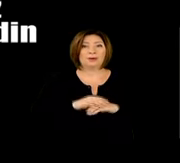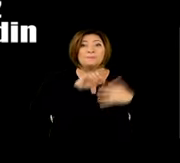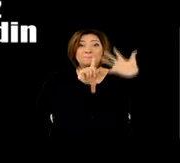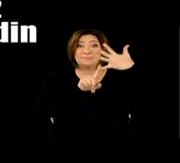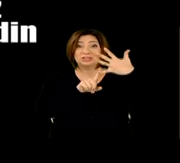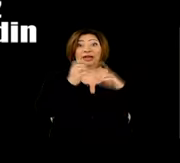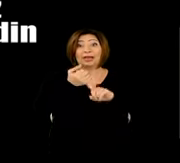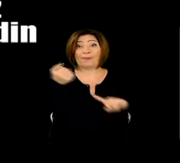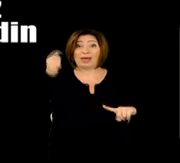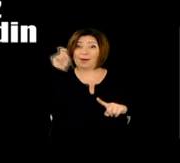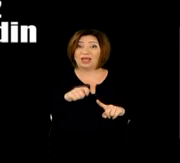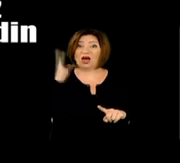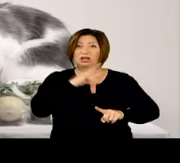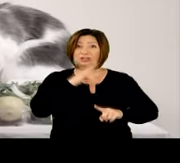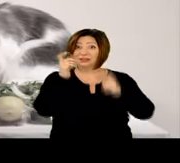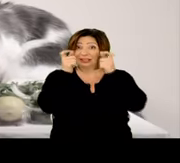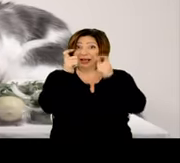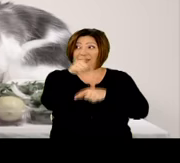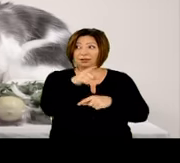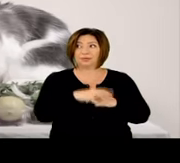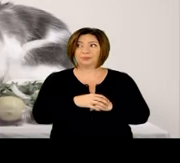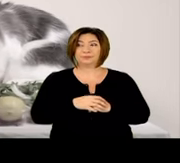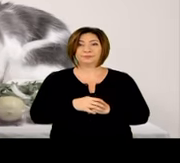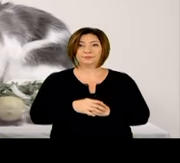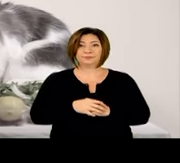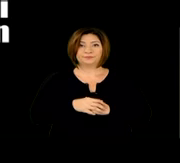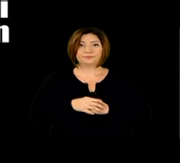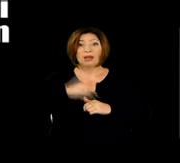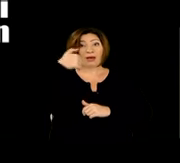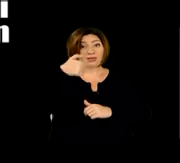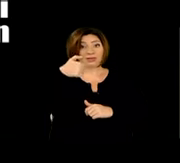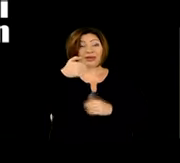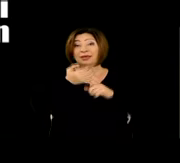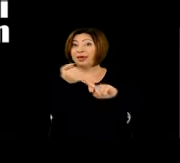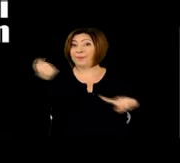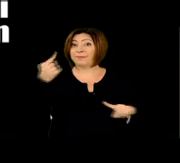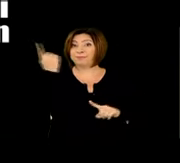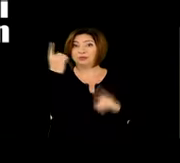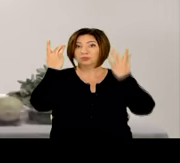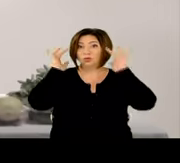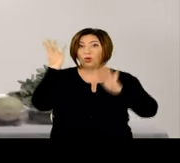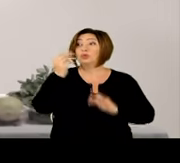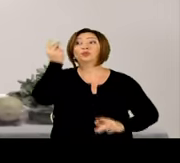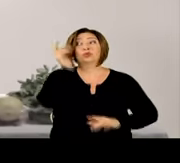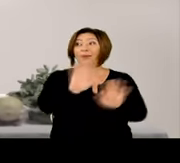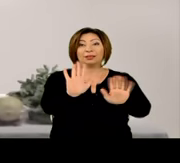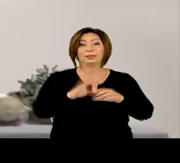5. Kebaba koyduğunuz acı miktarına dikkat edin. 6. Kebabın bir felsefesi olduğunu